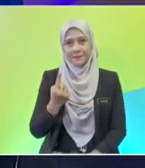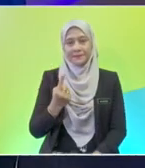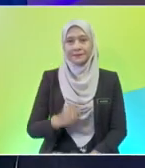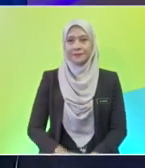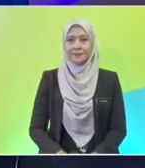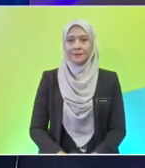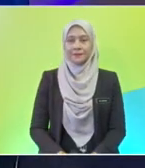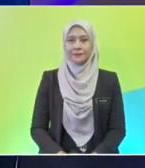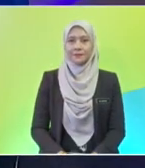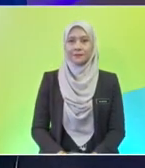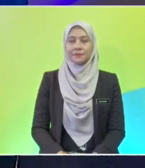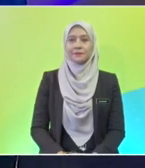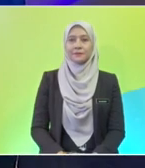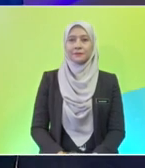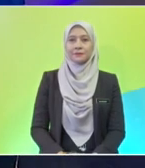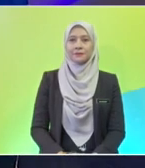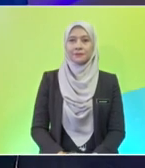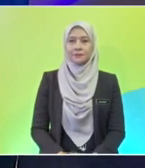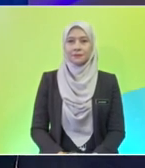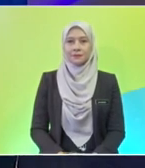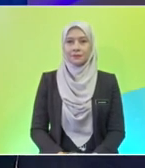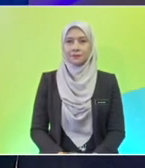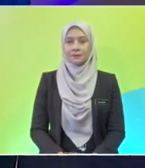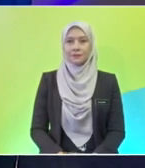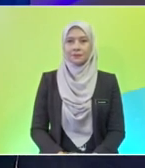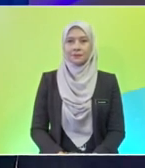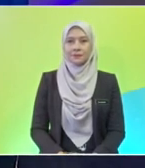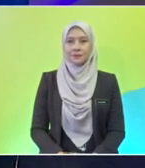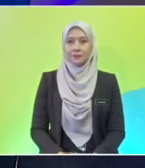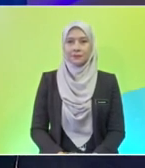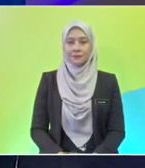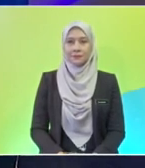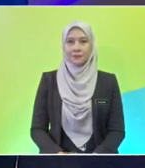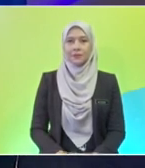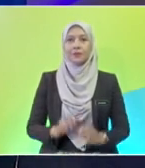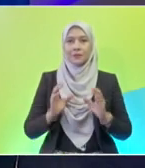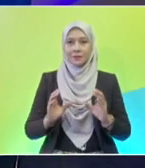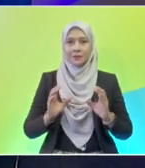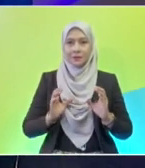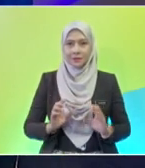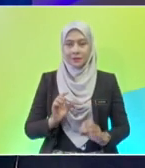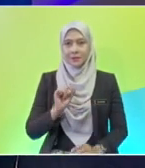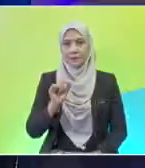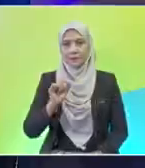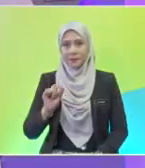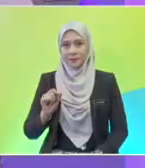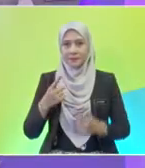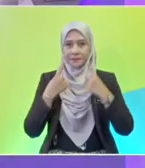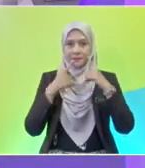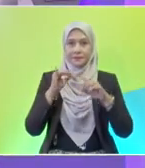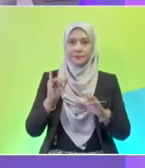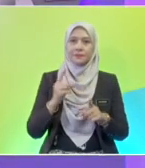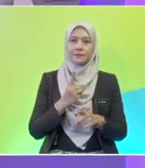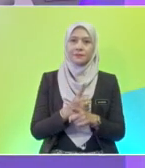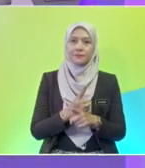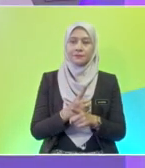sini tak boleh eh tata cara penulisannya Oke seterusnya kita lihat